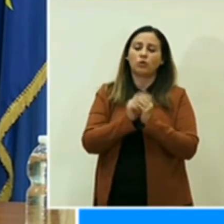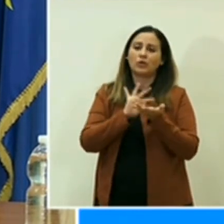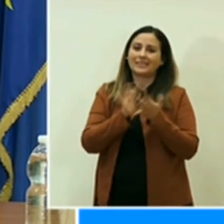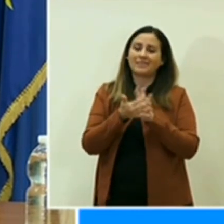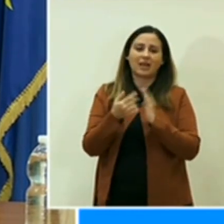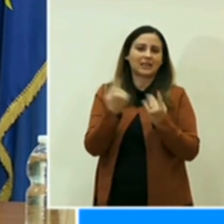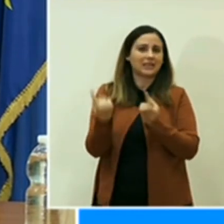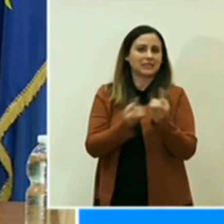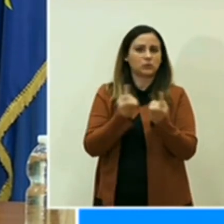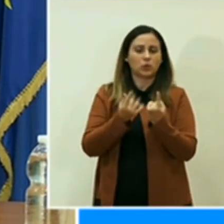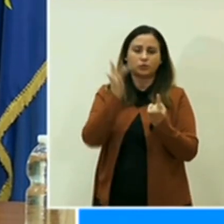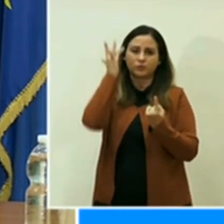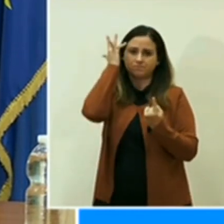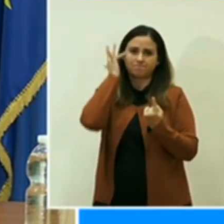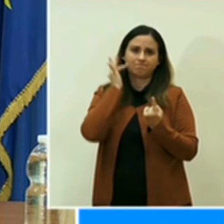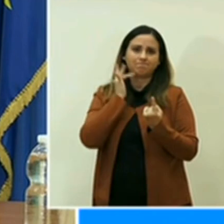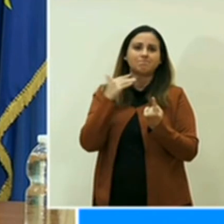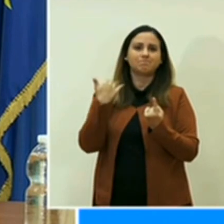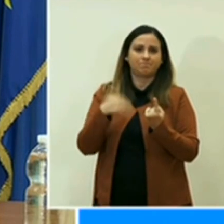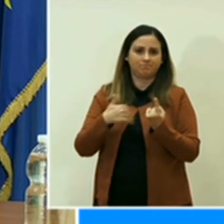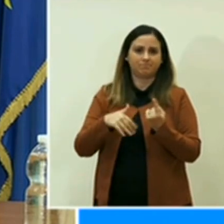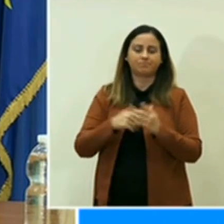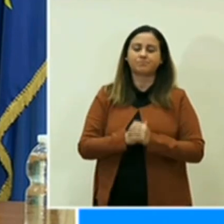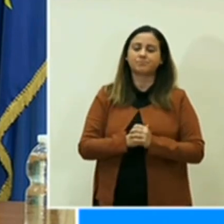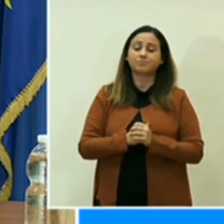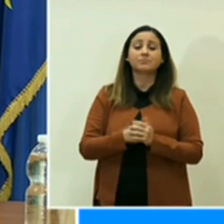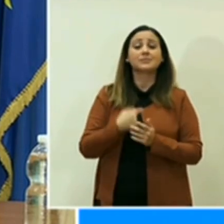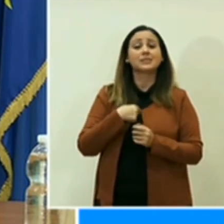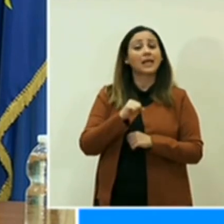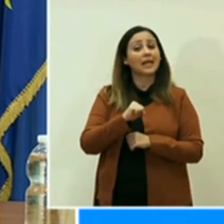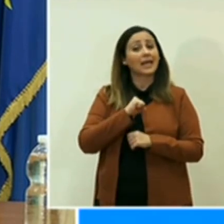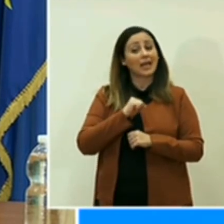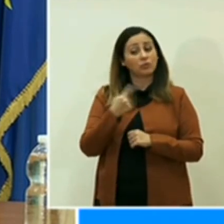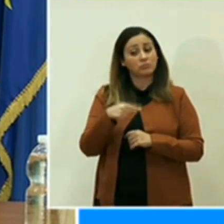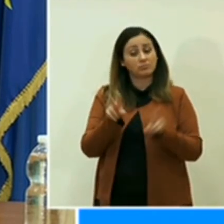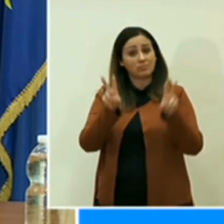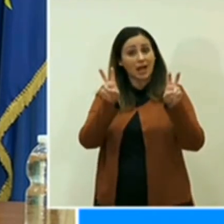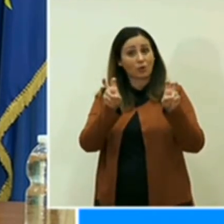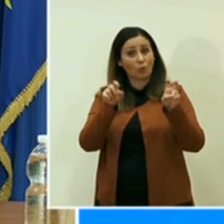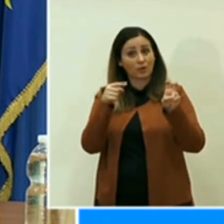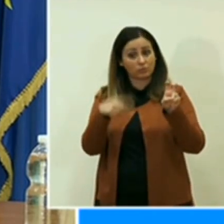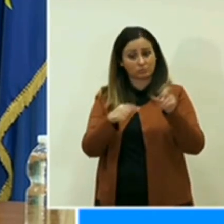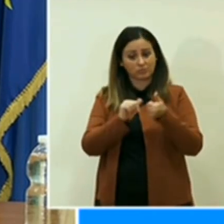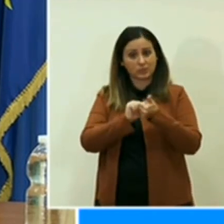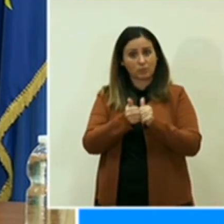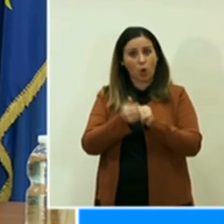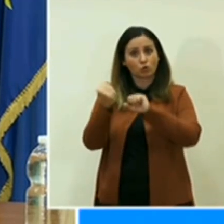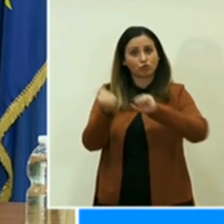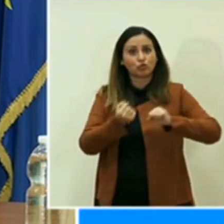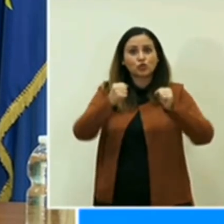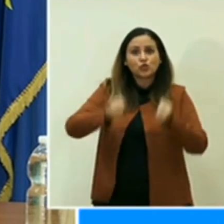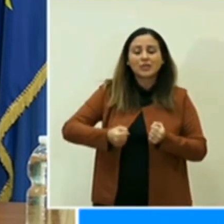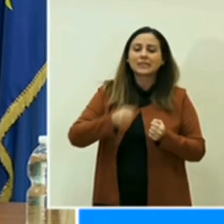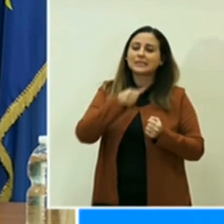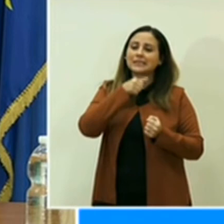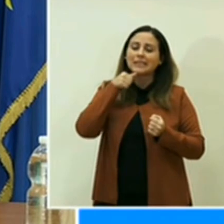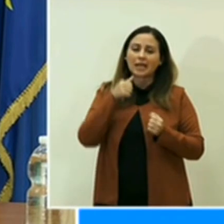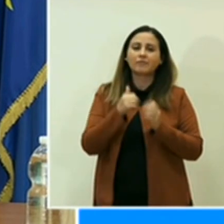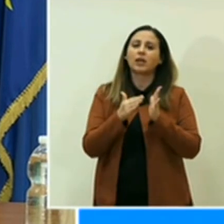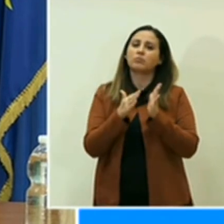personalmente che su questo argomento bisogna essere molto cauti e che